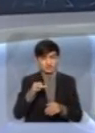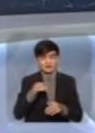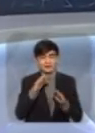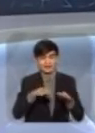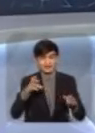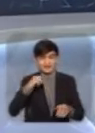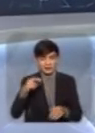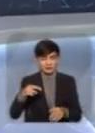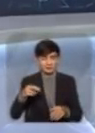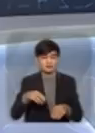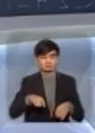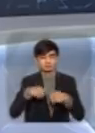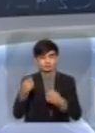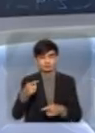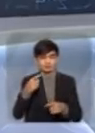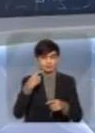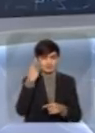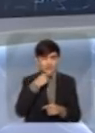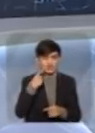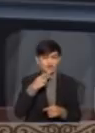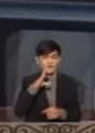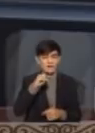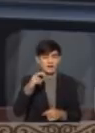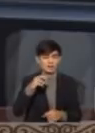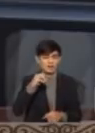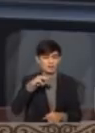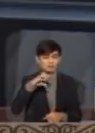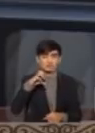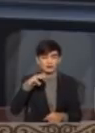жеке ведомствоға беру керек.